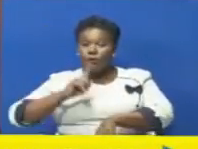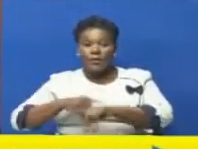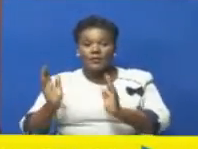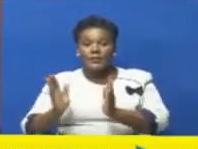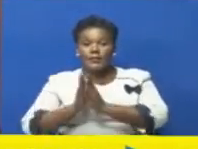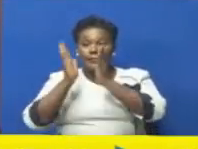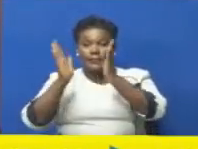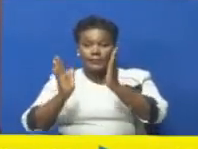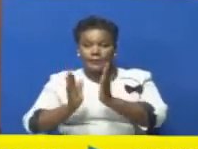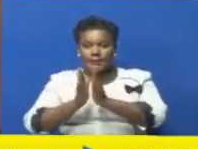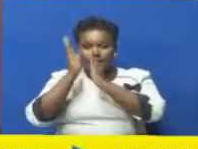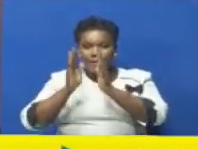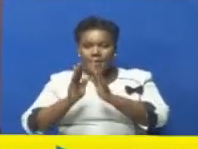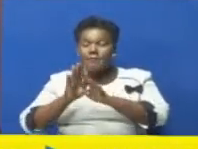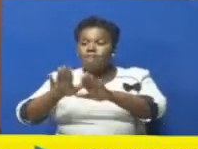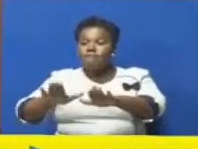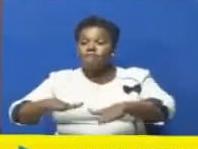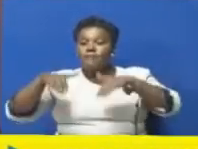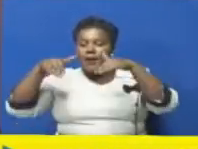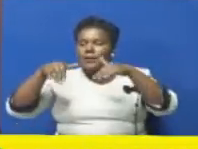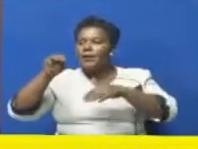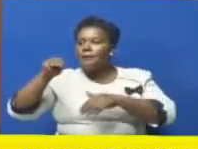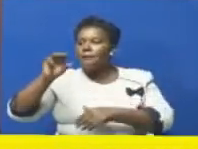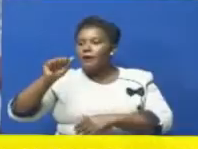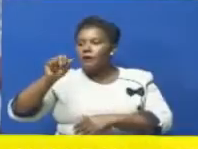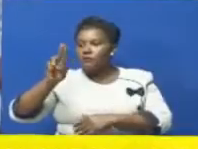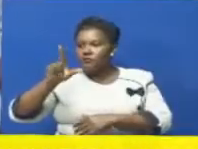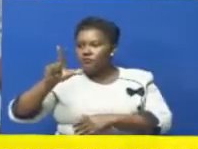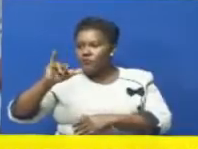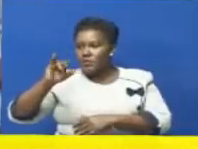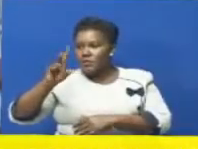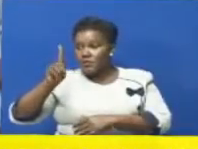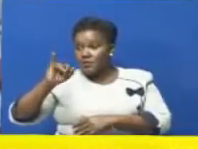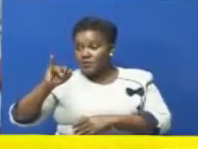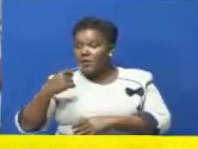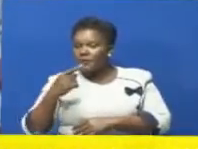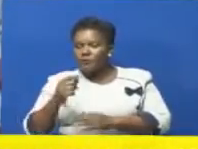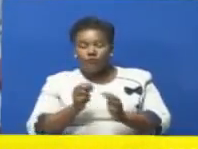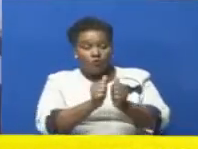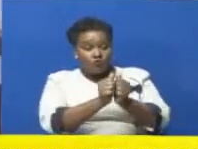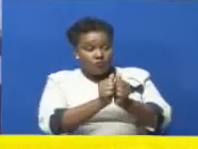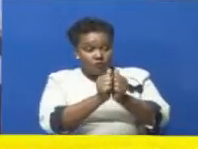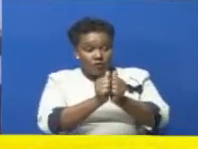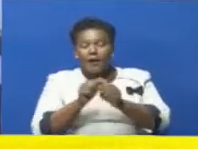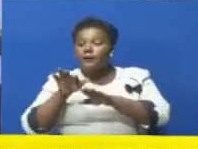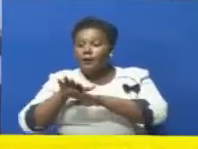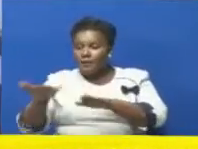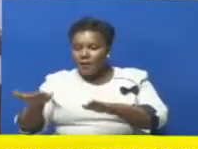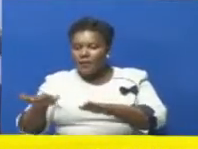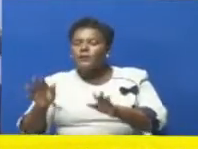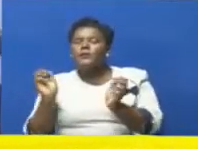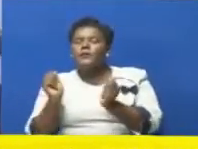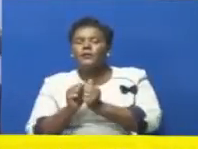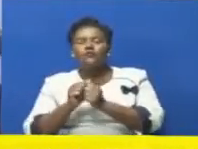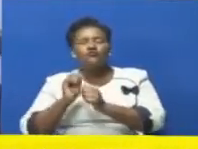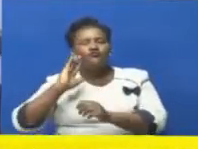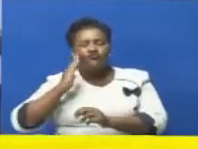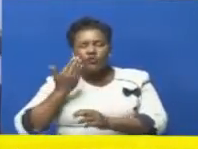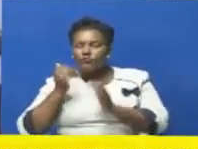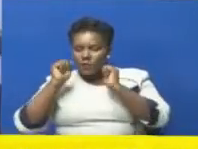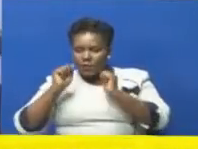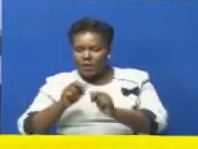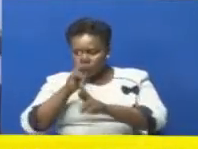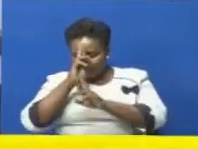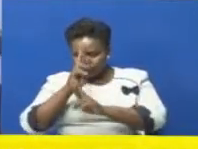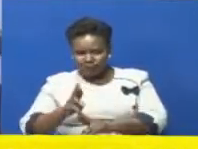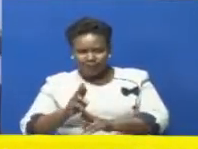na kusisitiza kuwa umoja na amani vilivyopo ni vya kuenzi. Na maadhimisho haya kwetu sisi ni fursa